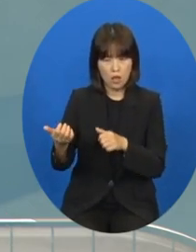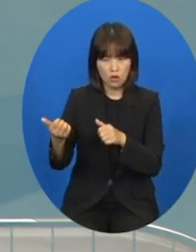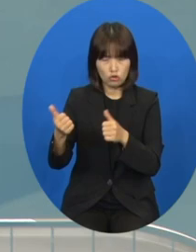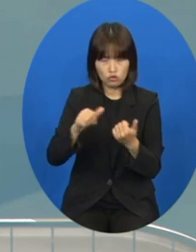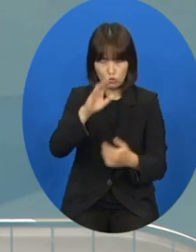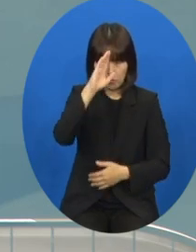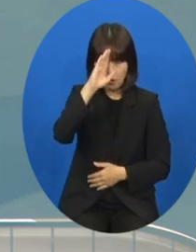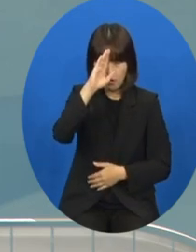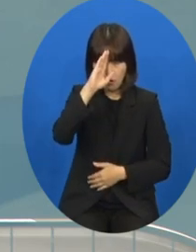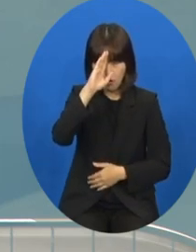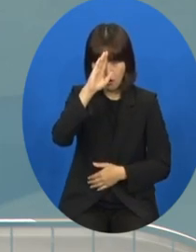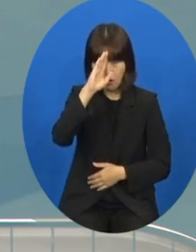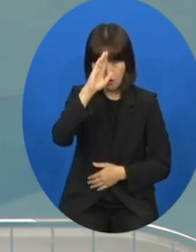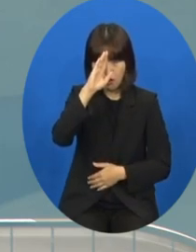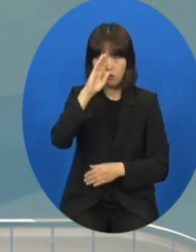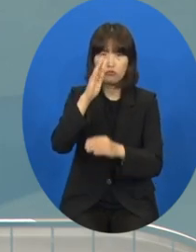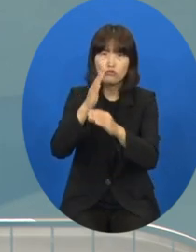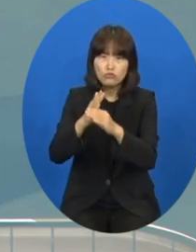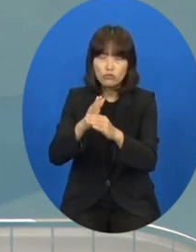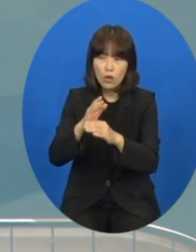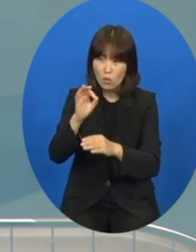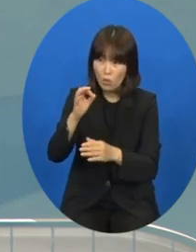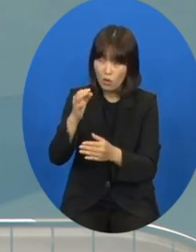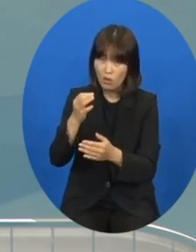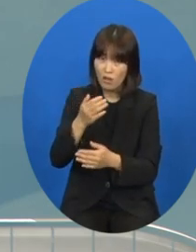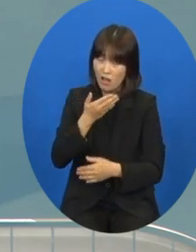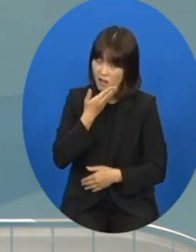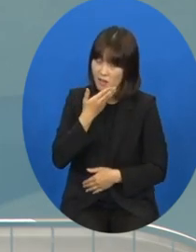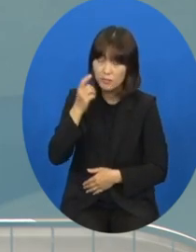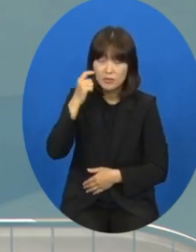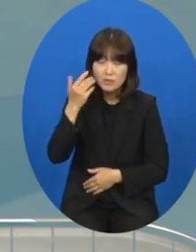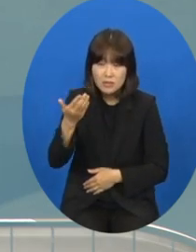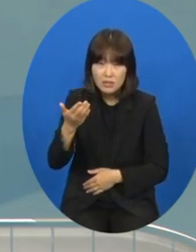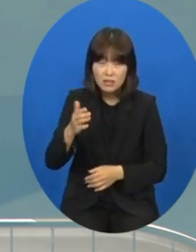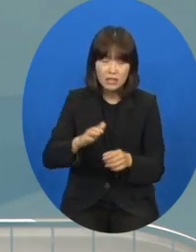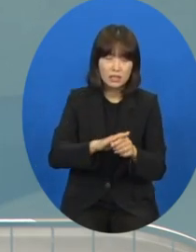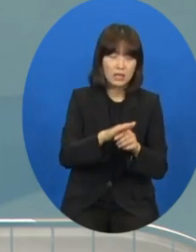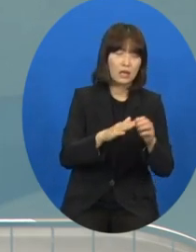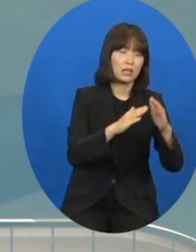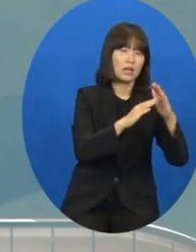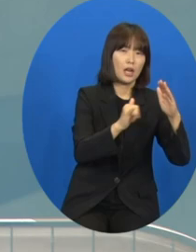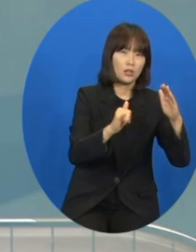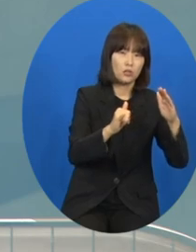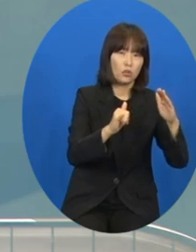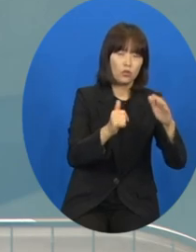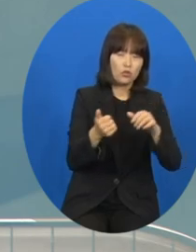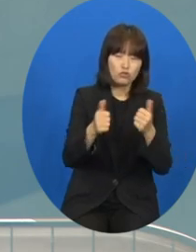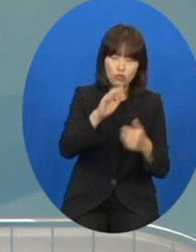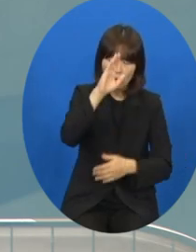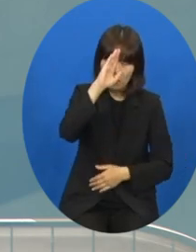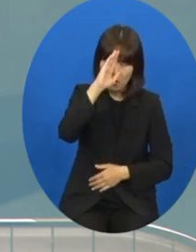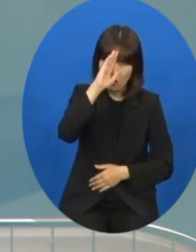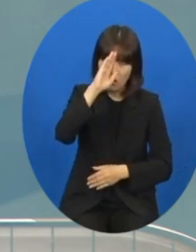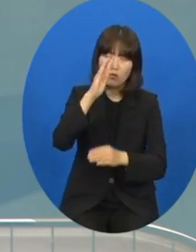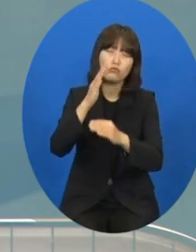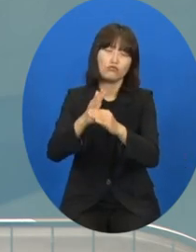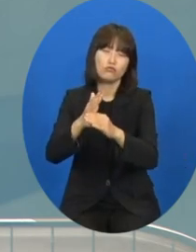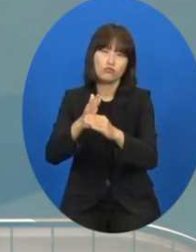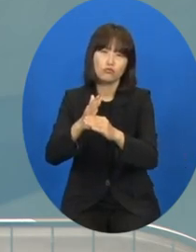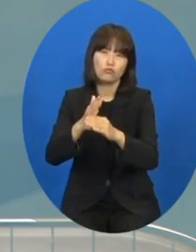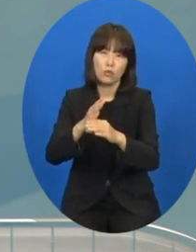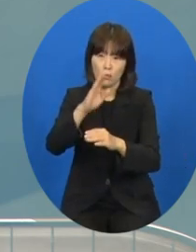걸렸는데 돈이 아까워요? 사랑하는 가족이 죽을 병에 걸렸어요. 고칠